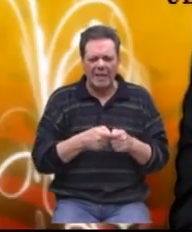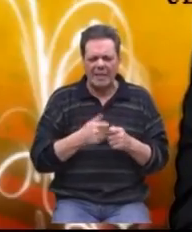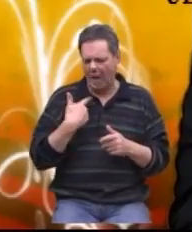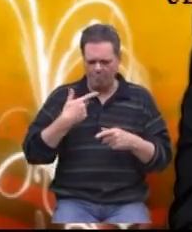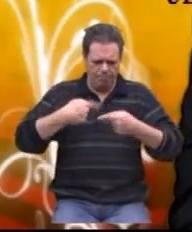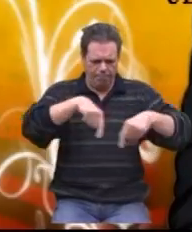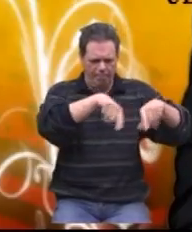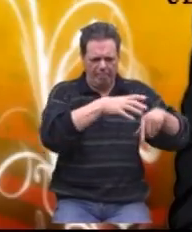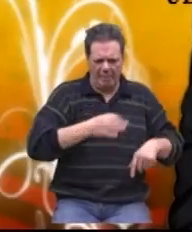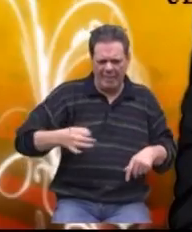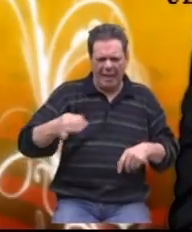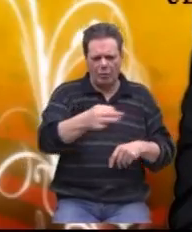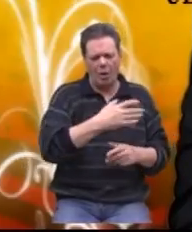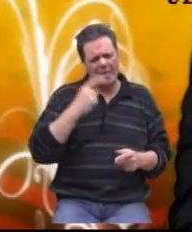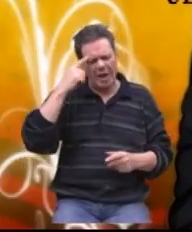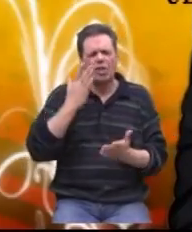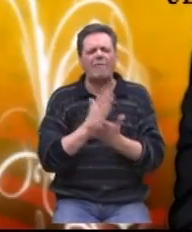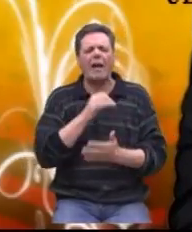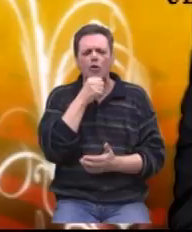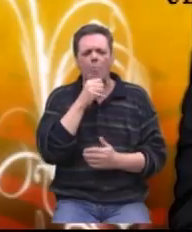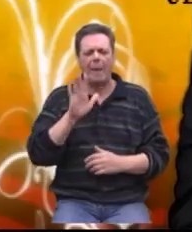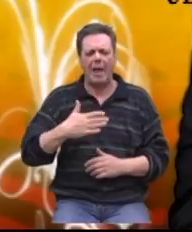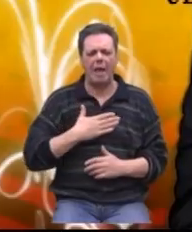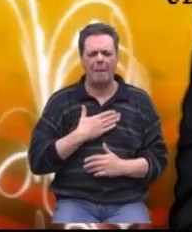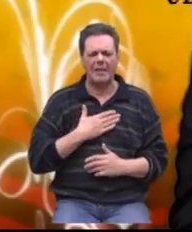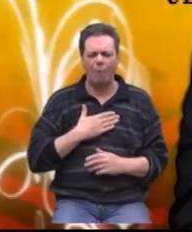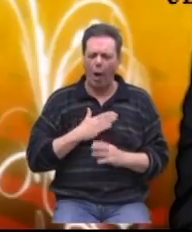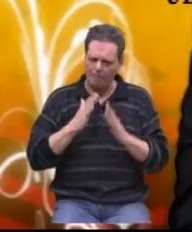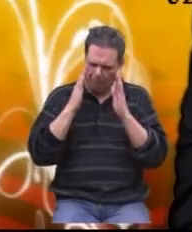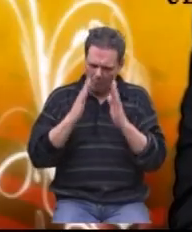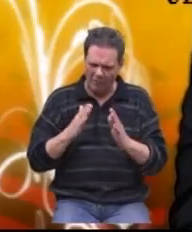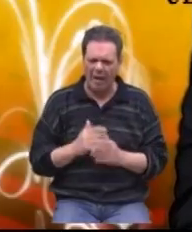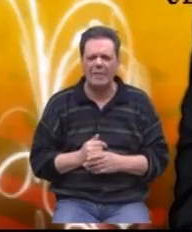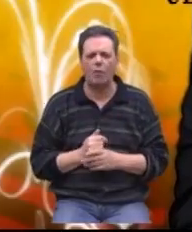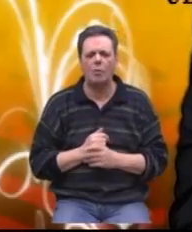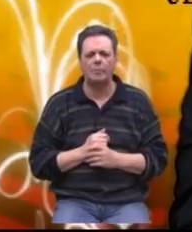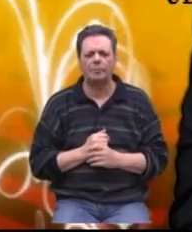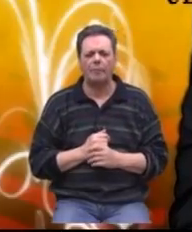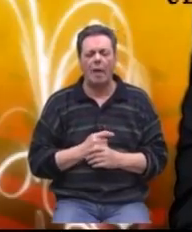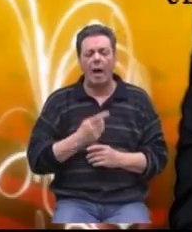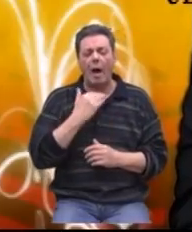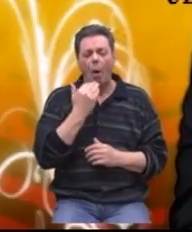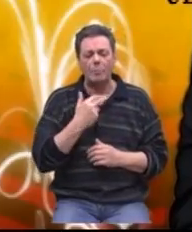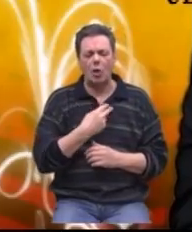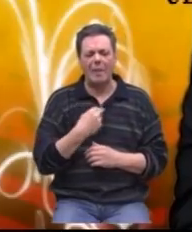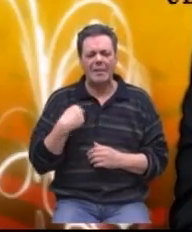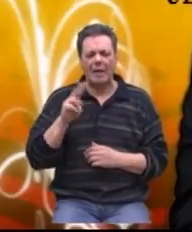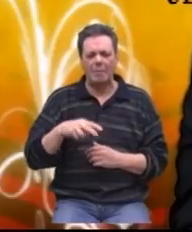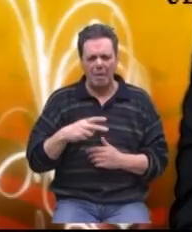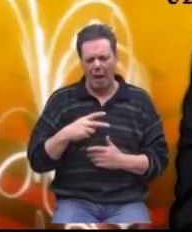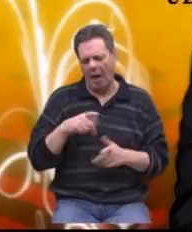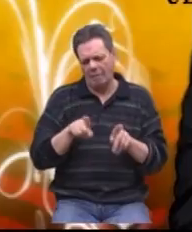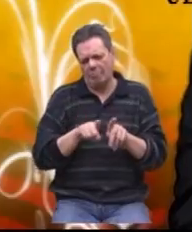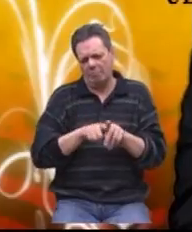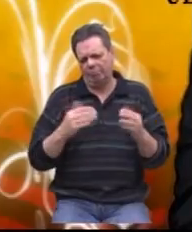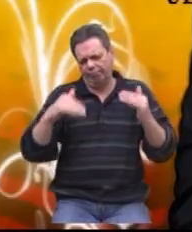teritorijalno, što znači da svaka županija ima svoje županijsko povjerenstvo za zaštitu prava pacijenata, a s obzirom da grad Zagreb ima status